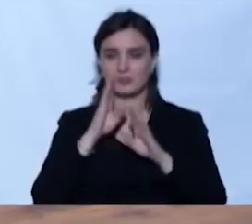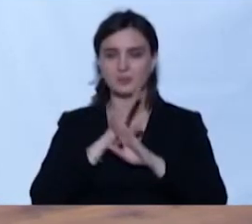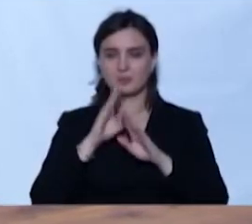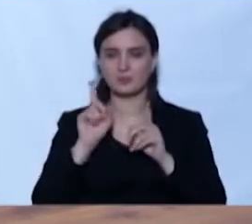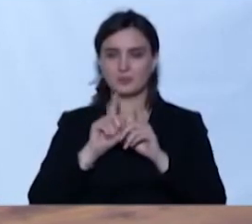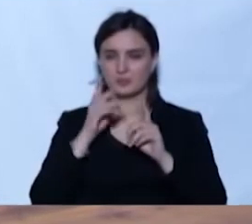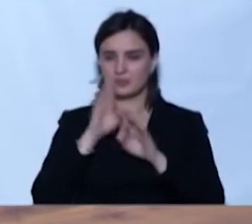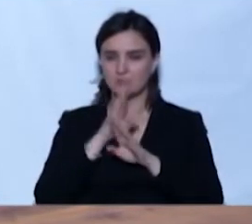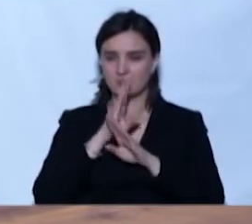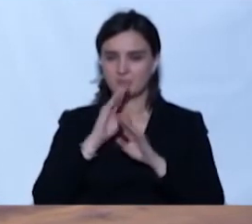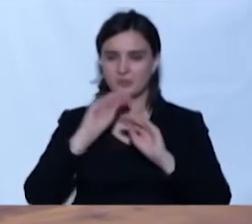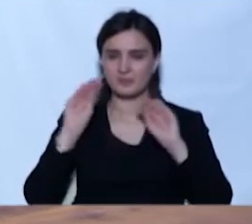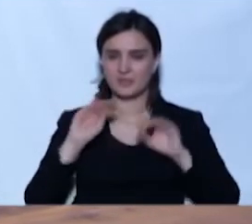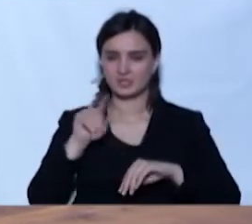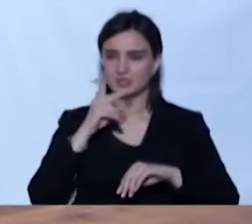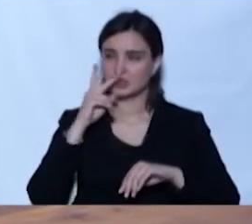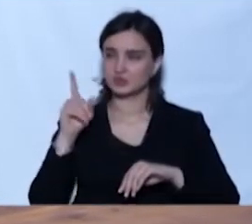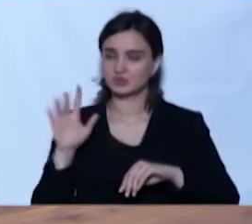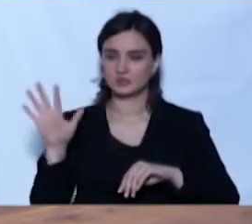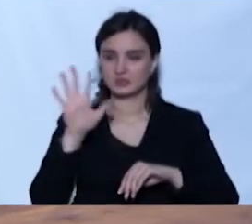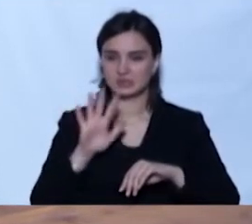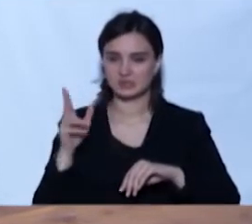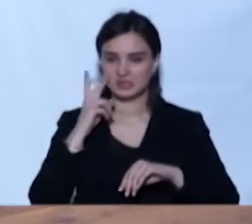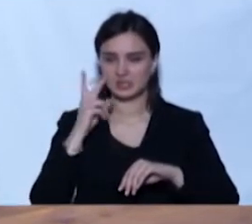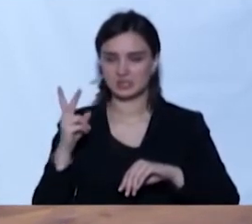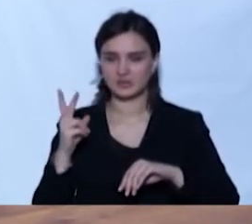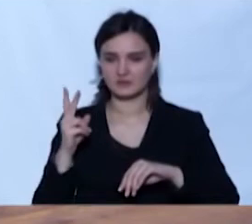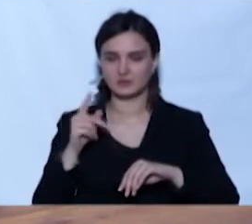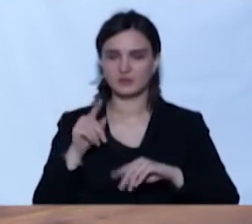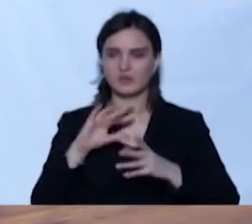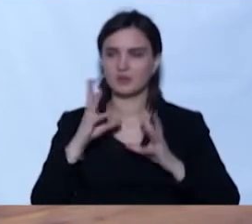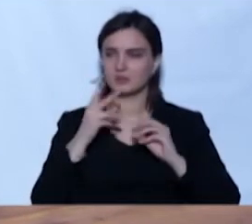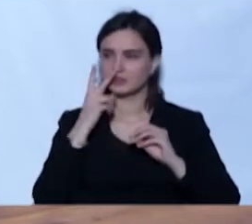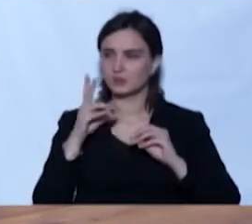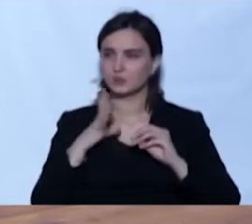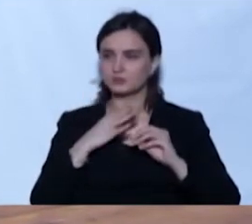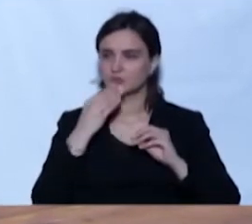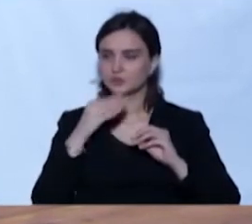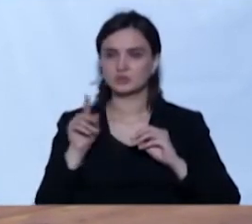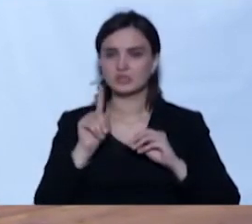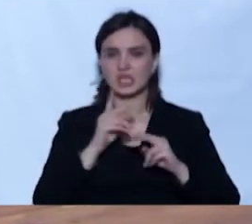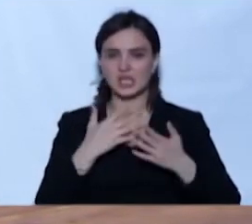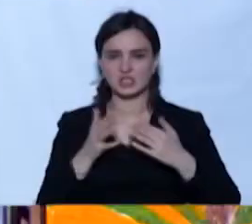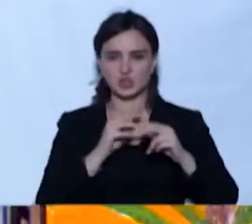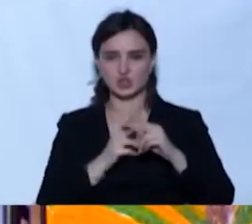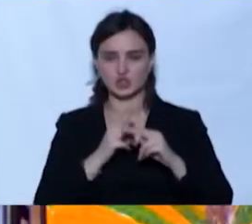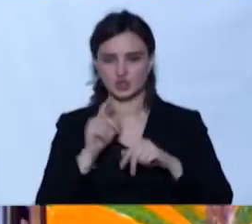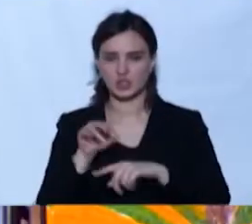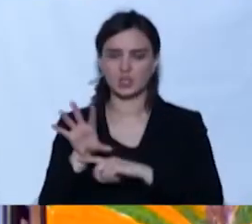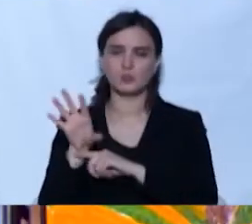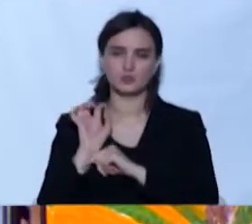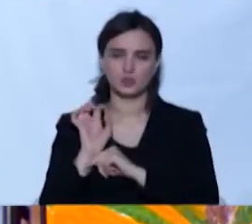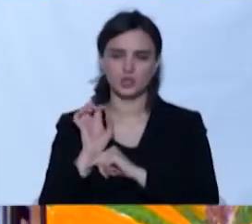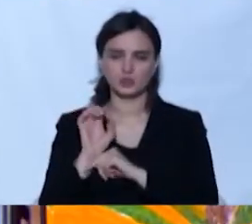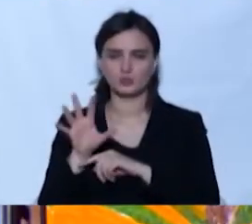რა გიშლით ხელს, რომ ჰარმონიული იყოს ეს პეიზაჟი? შეგიძლიათ გადაიღოთ ფოტო და მერე ფოტოშოპში,